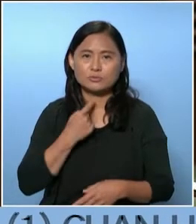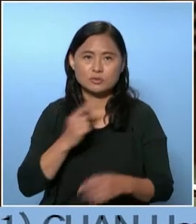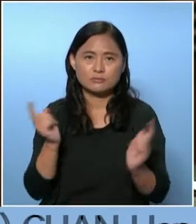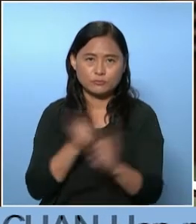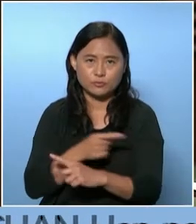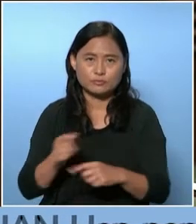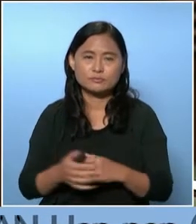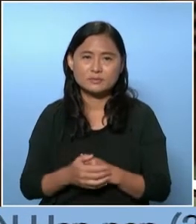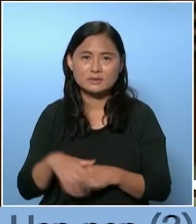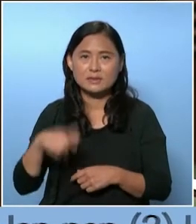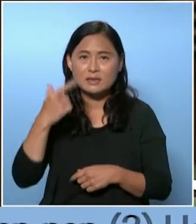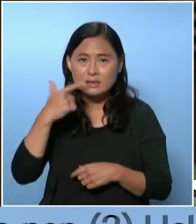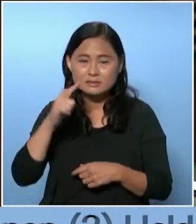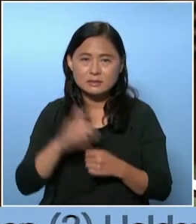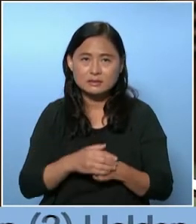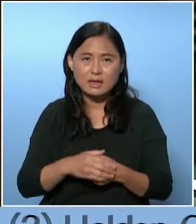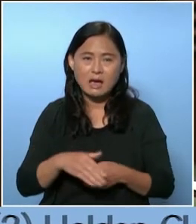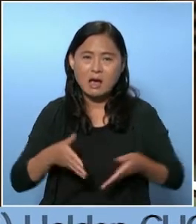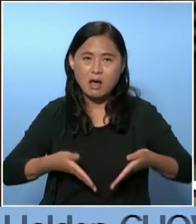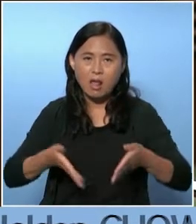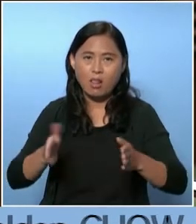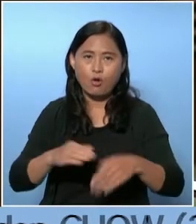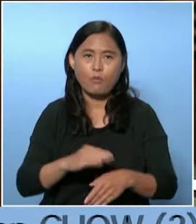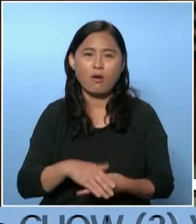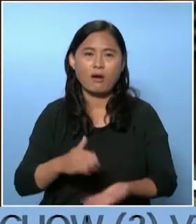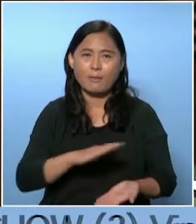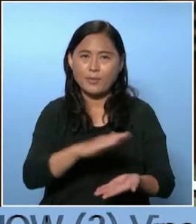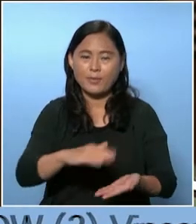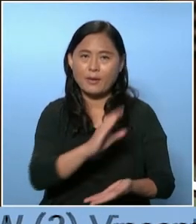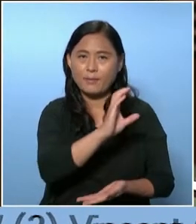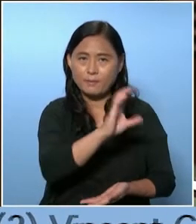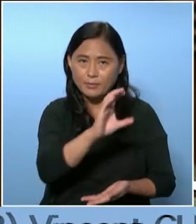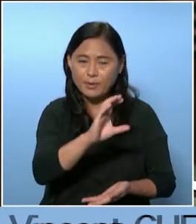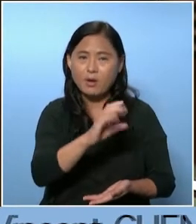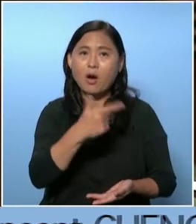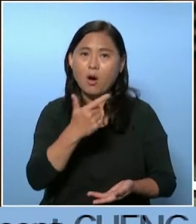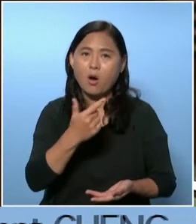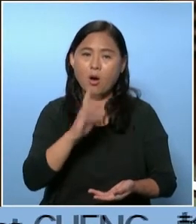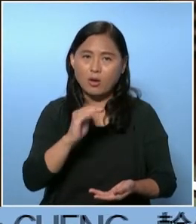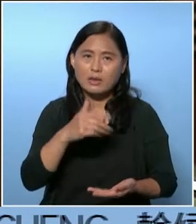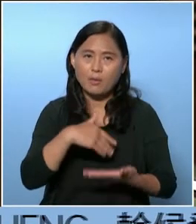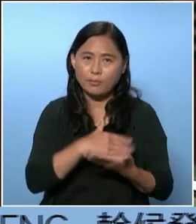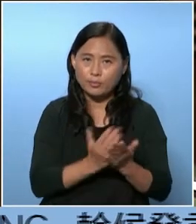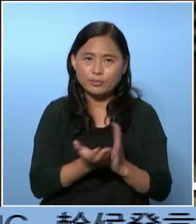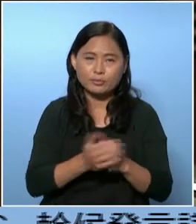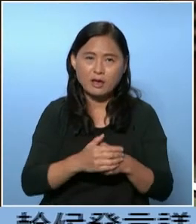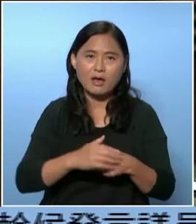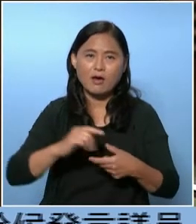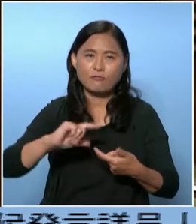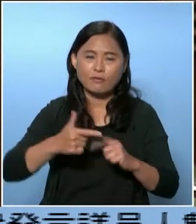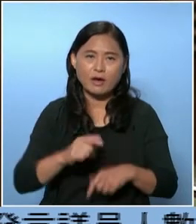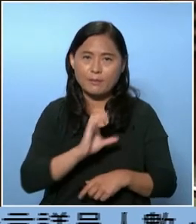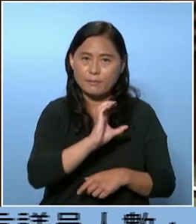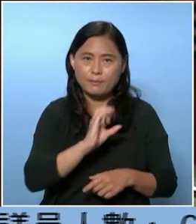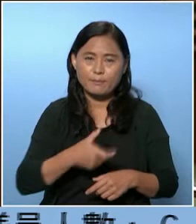換。新一代的路旁停車收費錶將可以接受多種繳付泊車費的方式，包